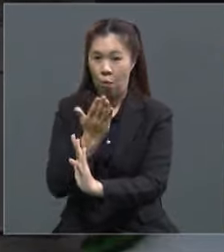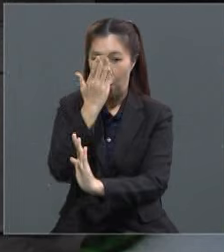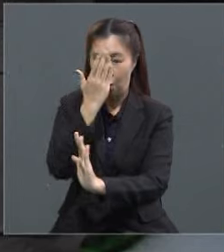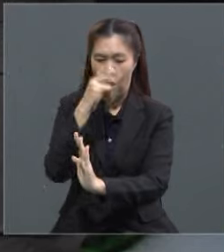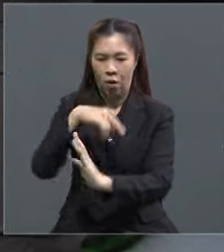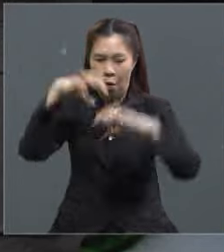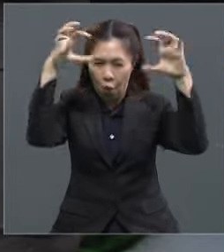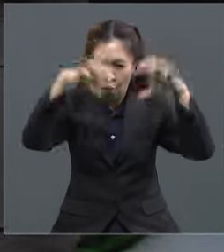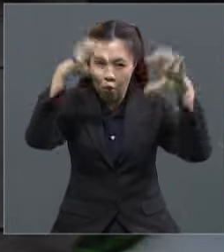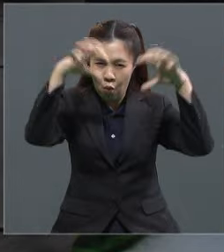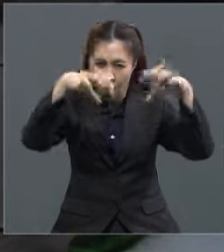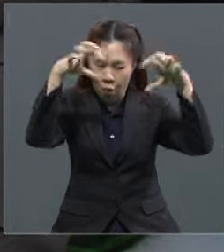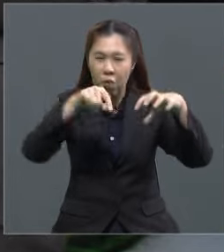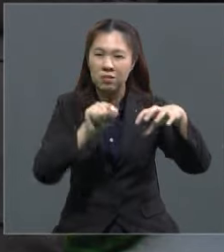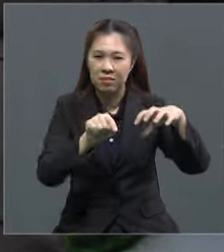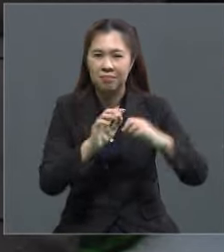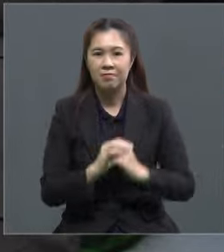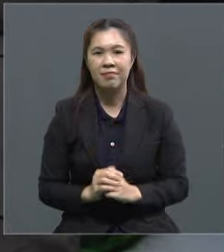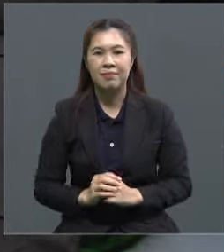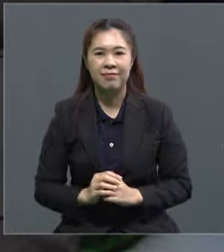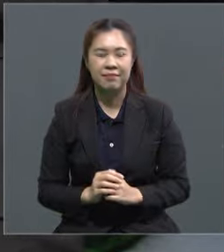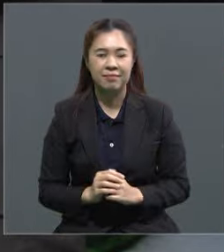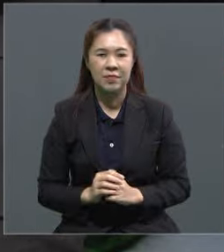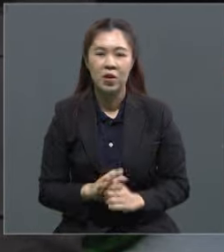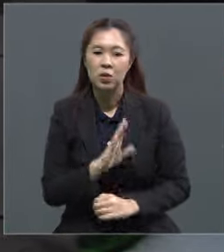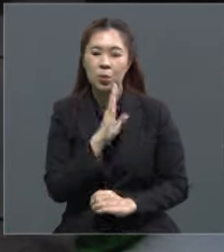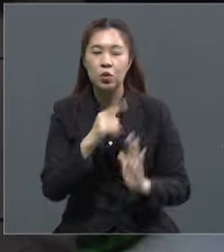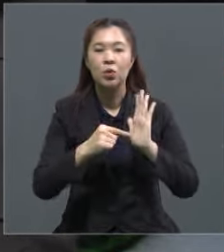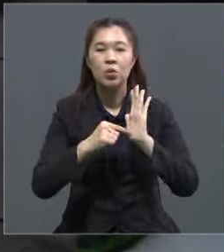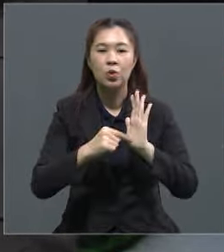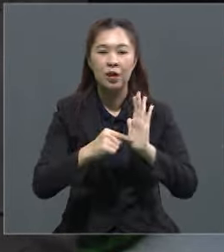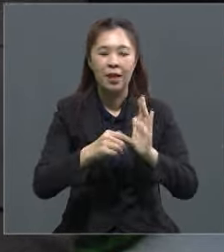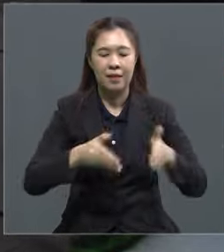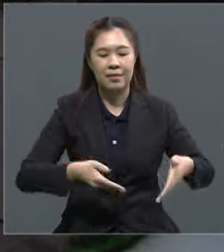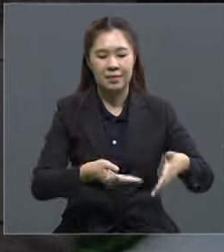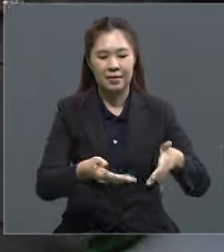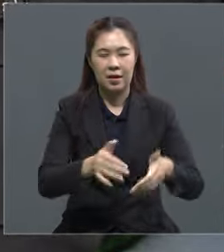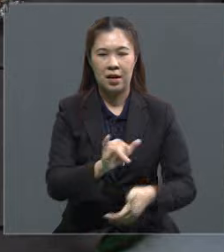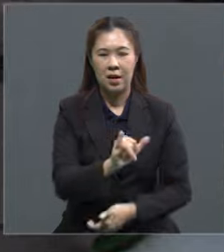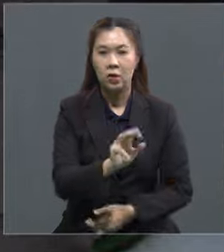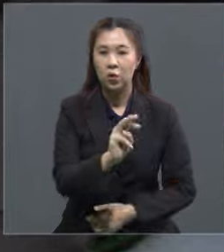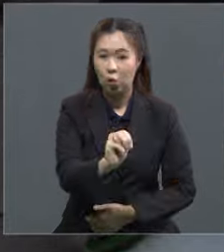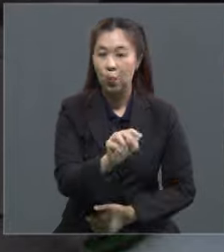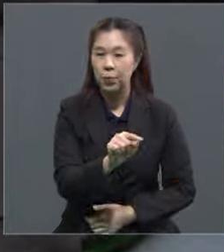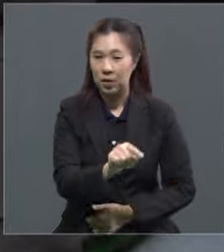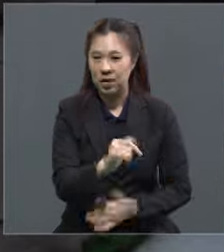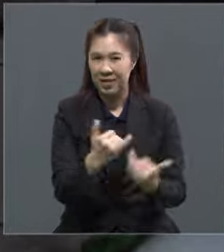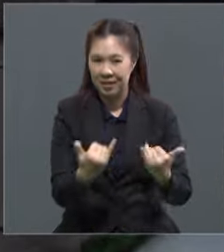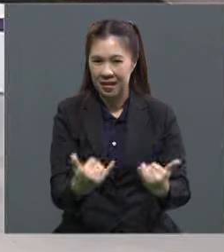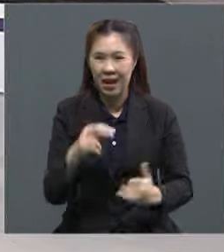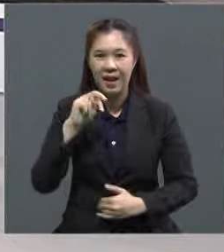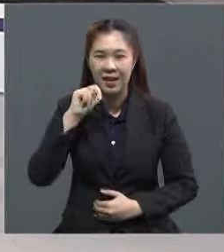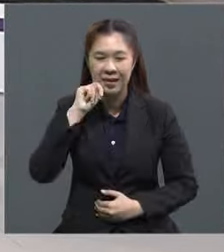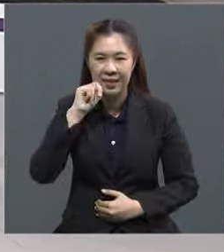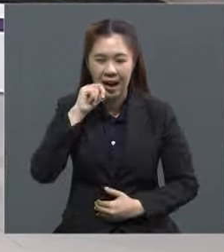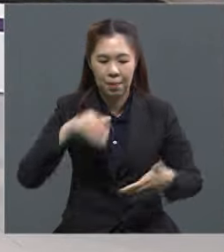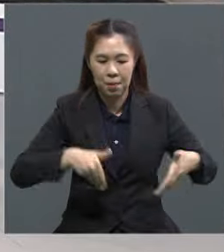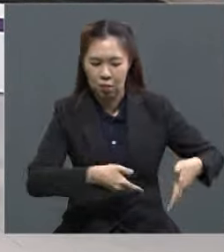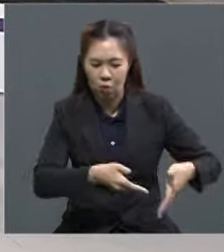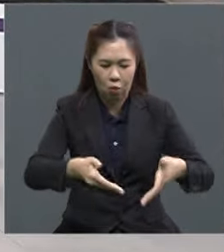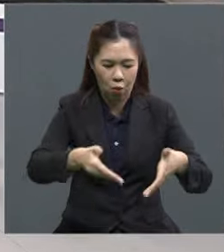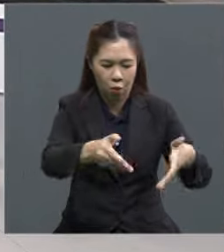ฝนมามากๆเพราะว่าในช่วงที่มีปริมาณฝนมามากๆอย่างเช่นในรูปน้ำยมณตอนนี้เนี่ยท่านก็เห็นนะครับว่าปริมาณน้ำในตัวลำน้ำเอง